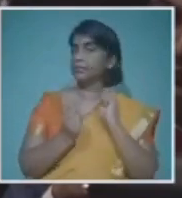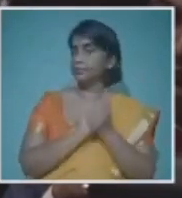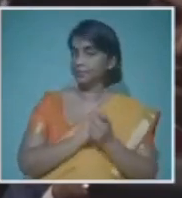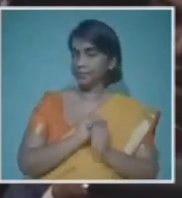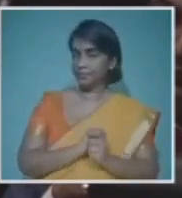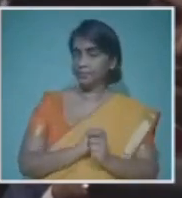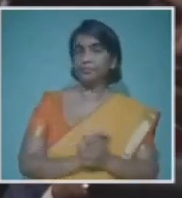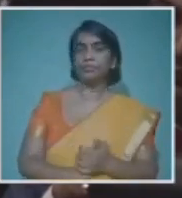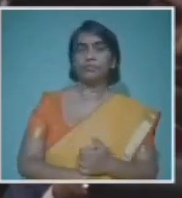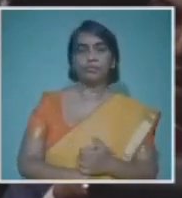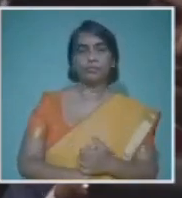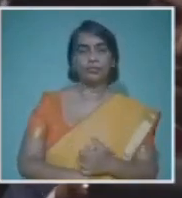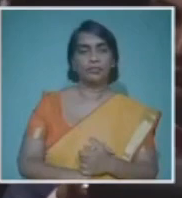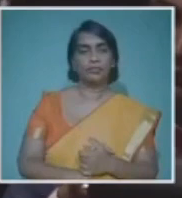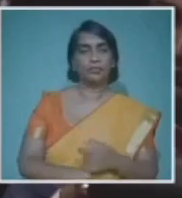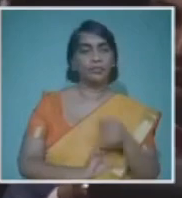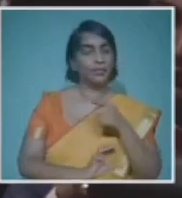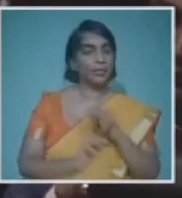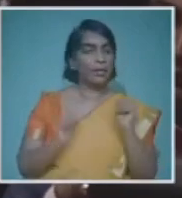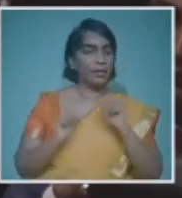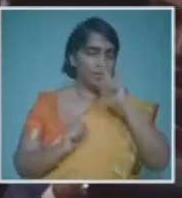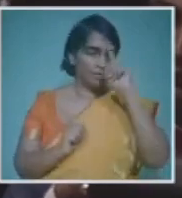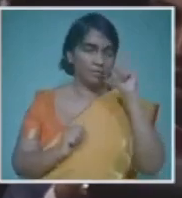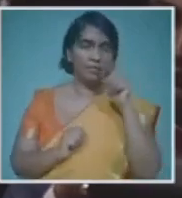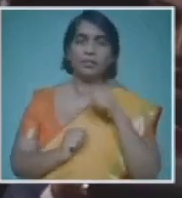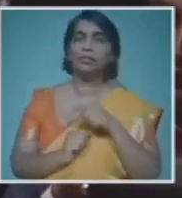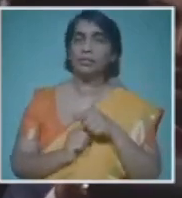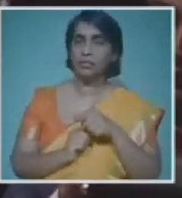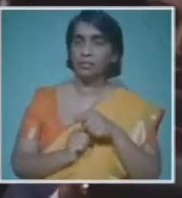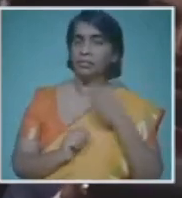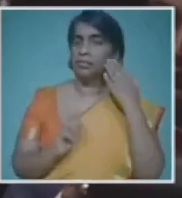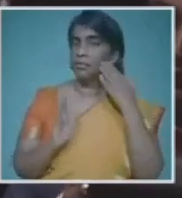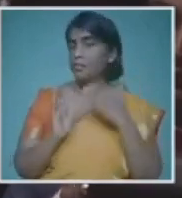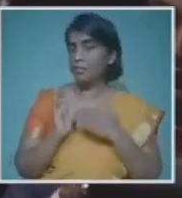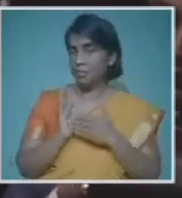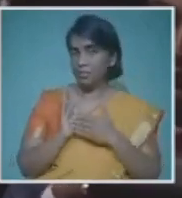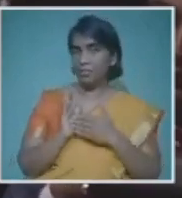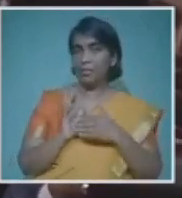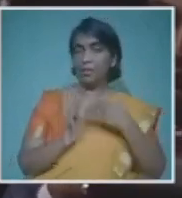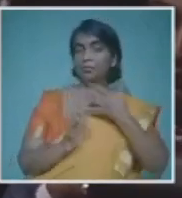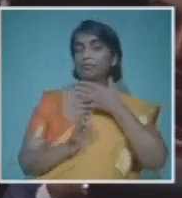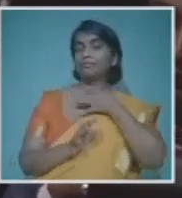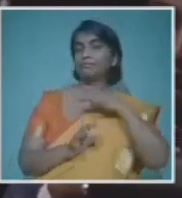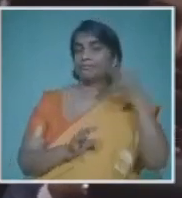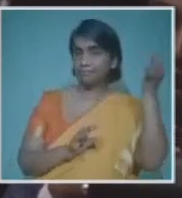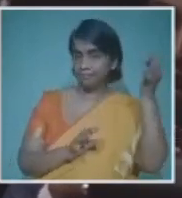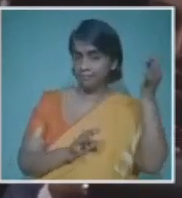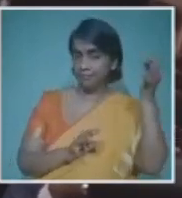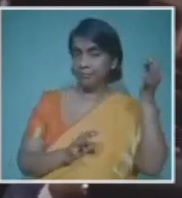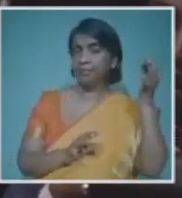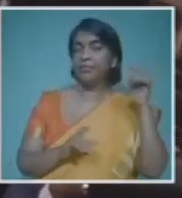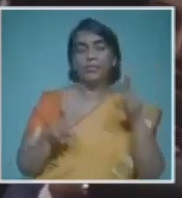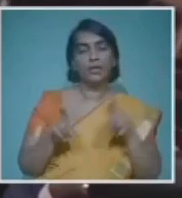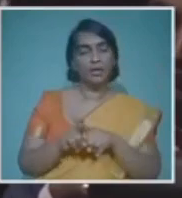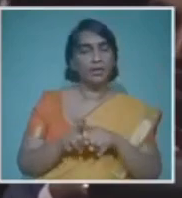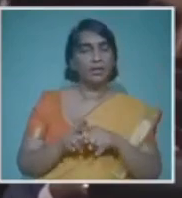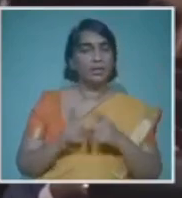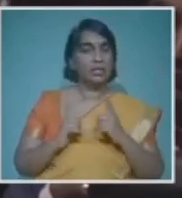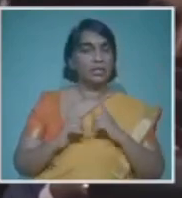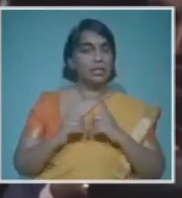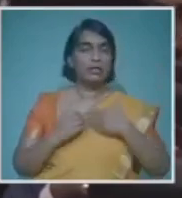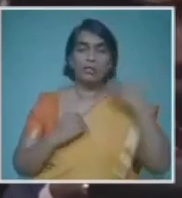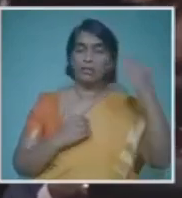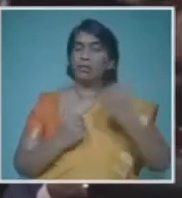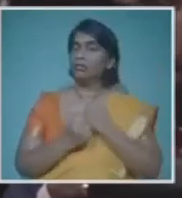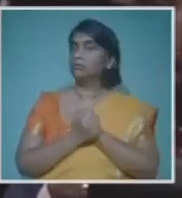මගින්. ඒ අයිස් මත්ද්‍රව්‍ය සම්බන්ධව මරණීය දඬනය ඒ වගේම ජීවිතාන්තය දක්වා